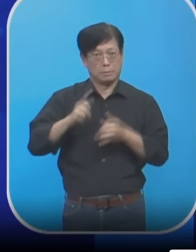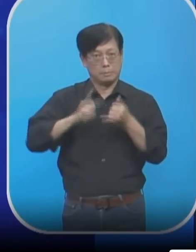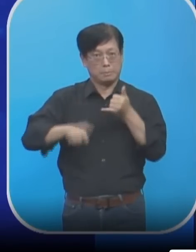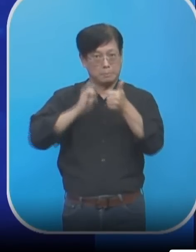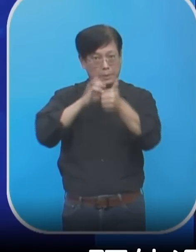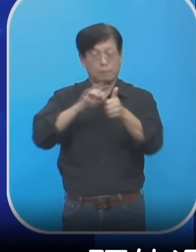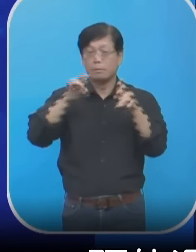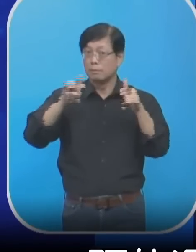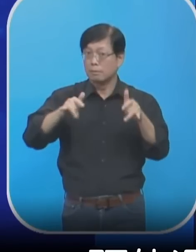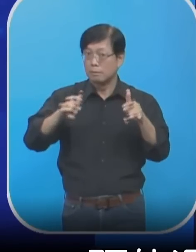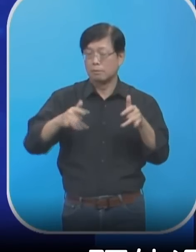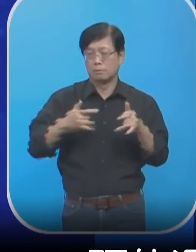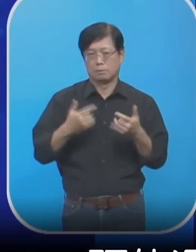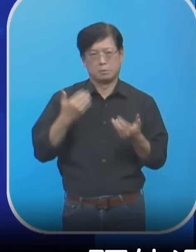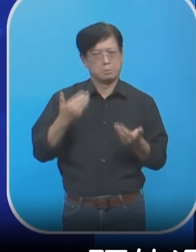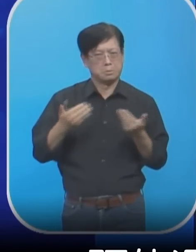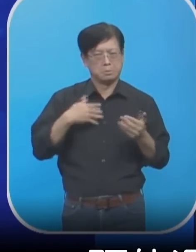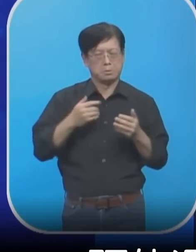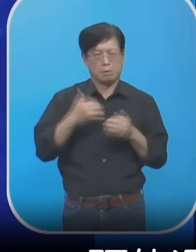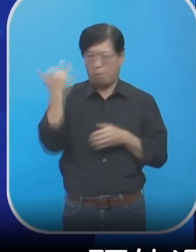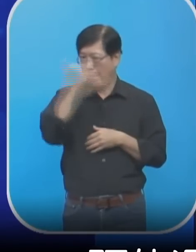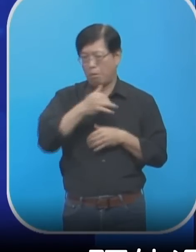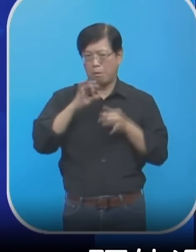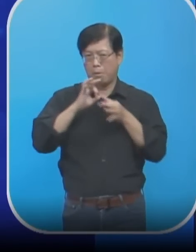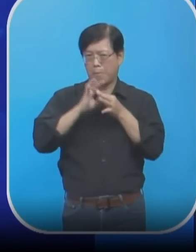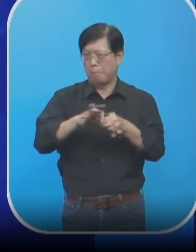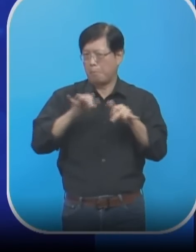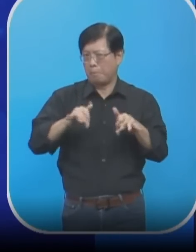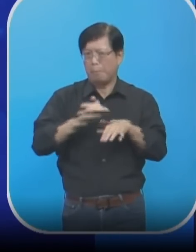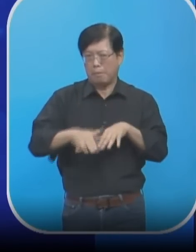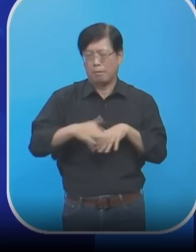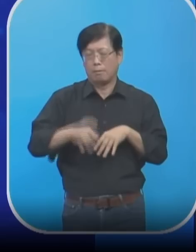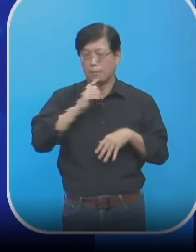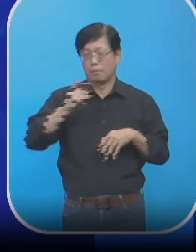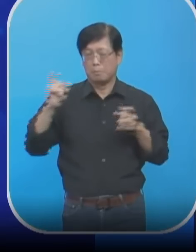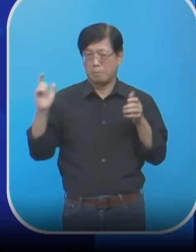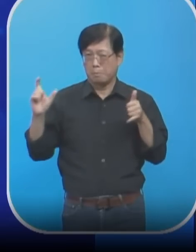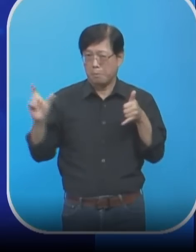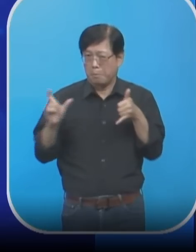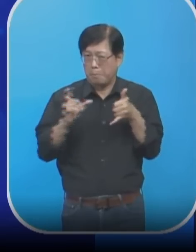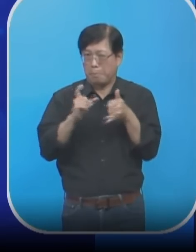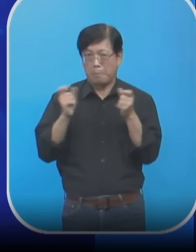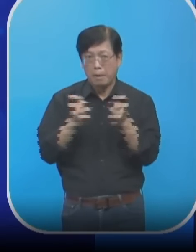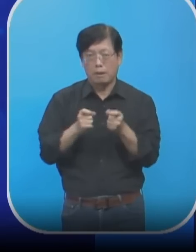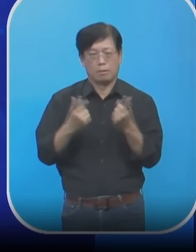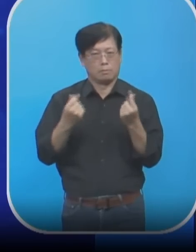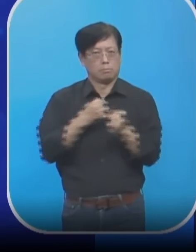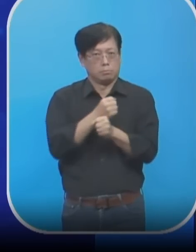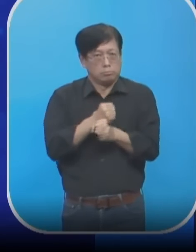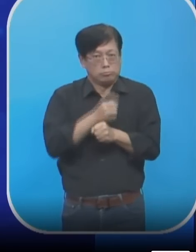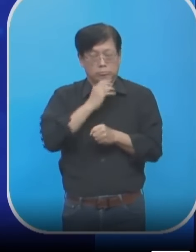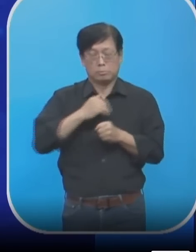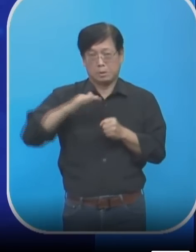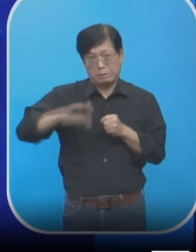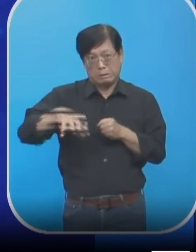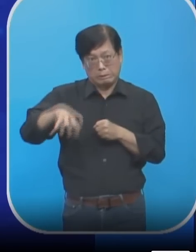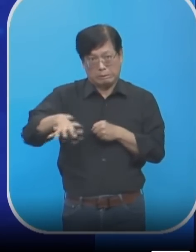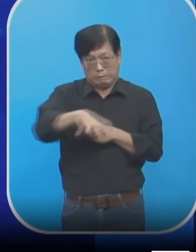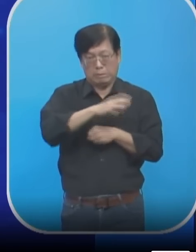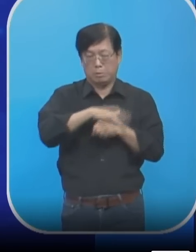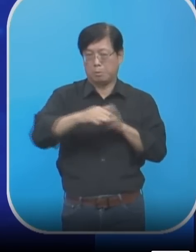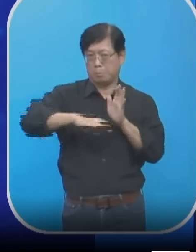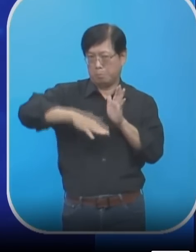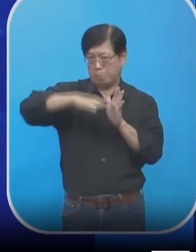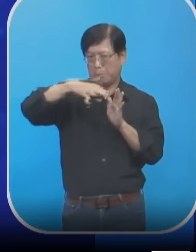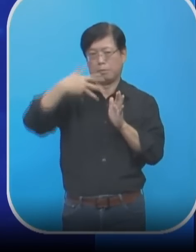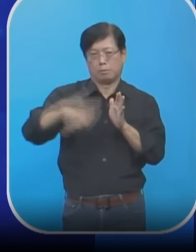前的雨势呢，预估还是会有这种短延时的强降雨，随着台风的越来越接近，那也要留意低洼地区可能会有一些积淹